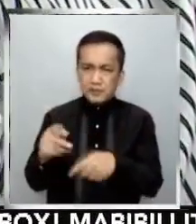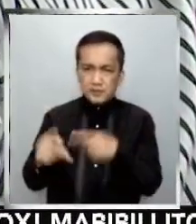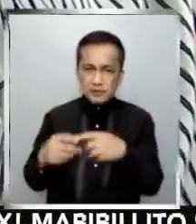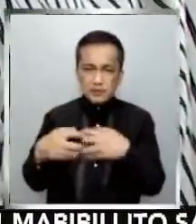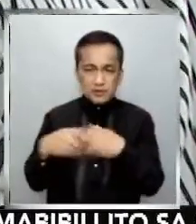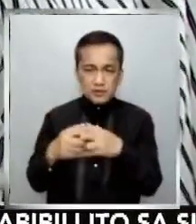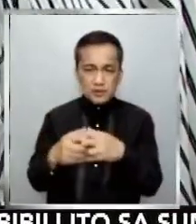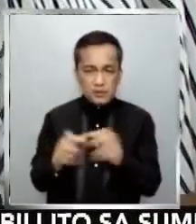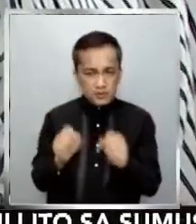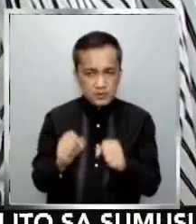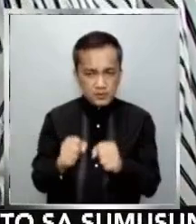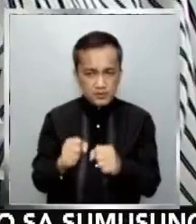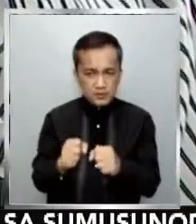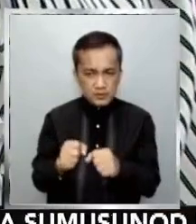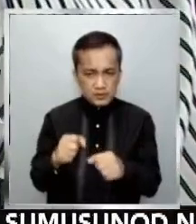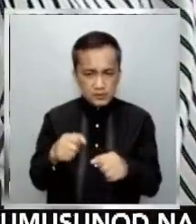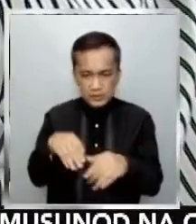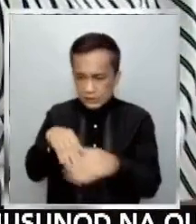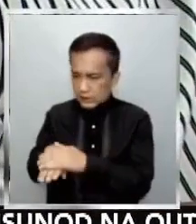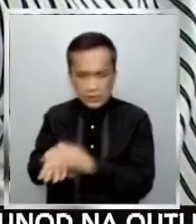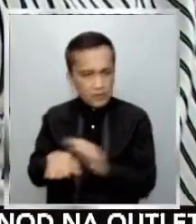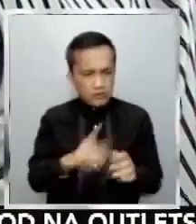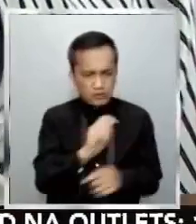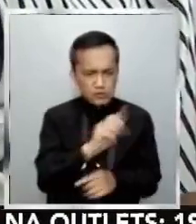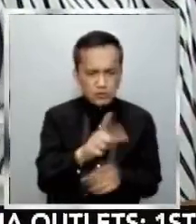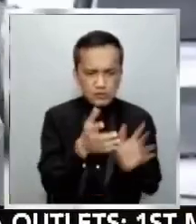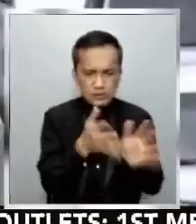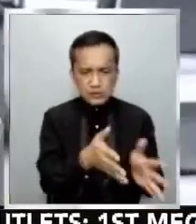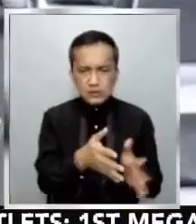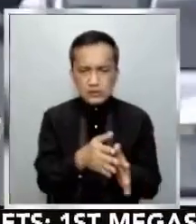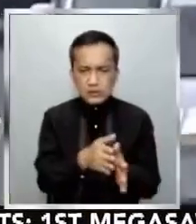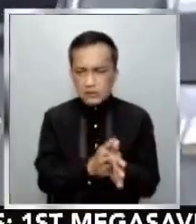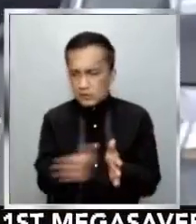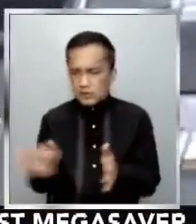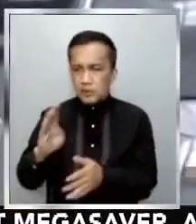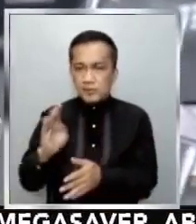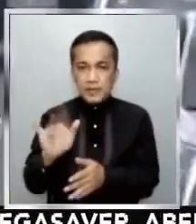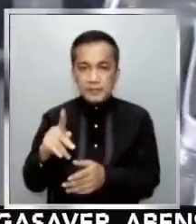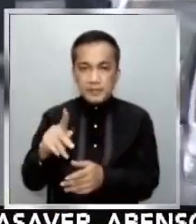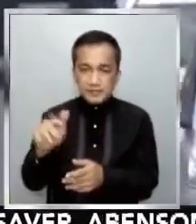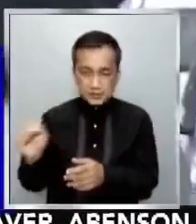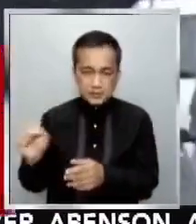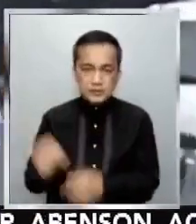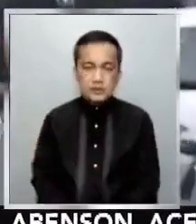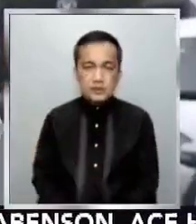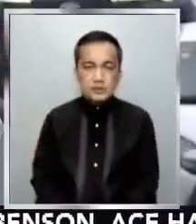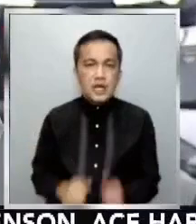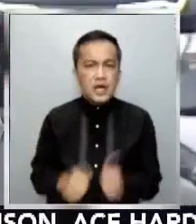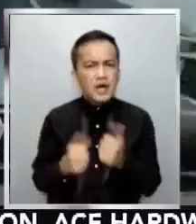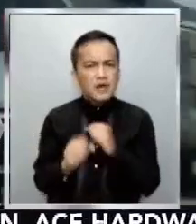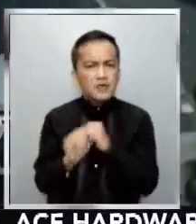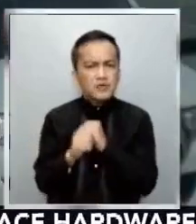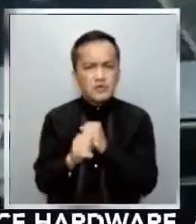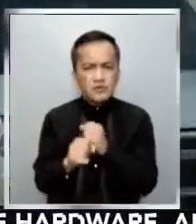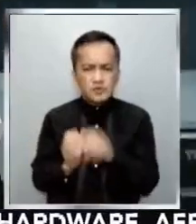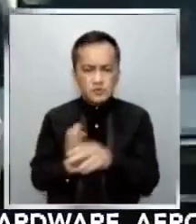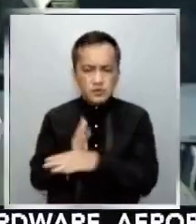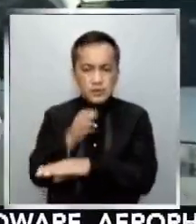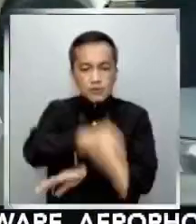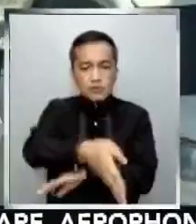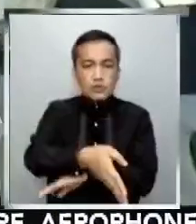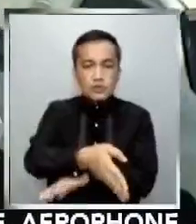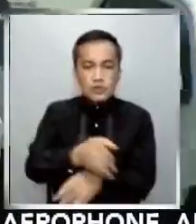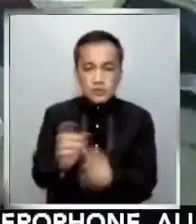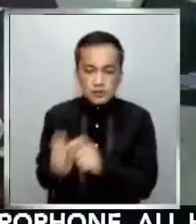lang ako duman, wag muna ako mag-toll gate o kaya sa mga bypass. Paano naman ang mga jeepney na tumatawid o lumilipat